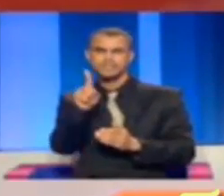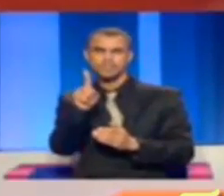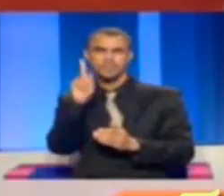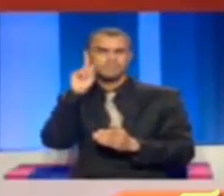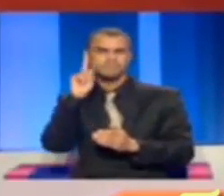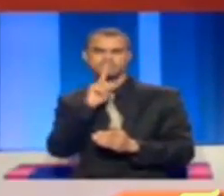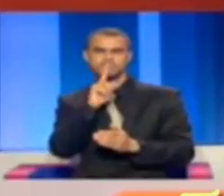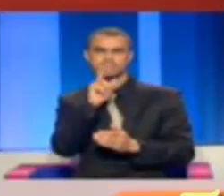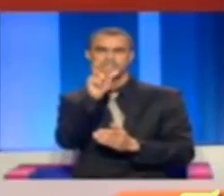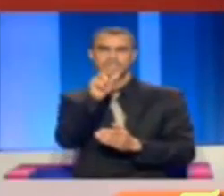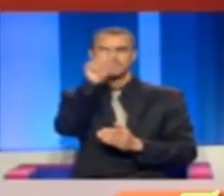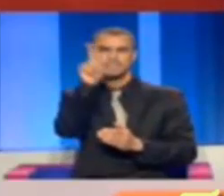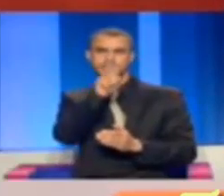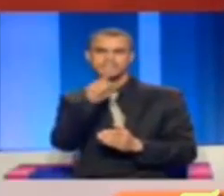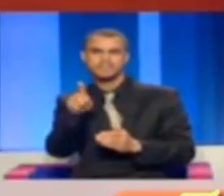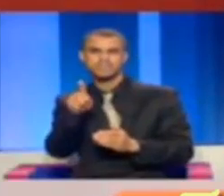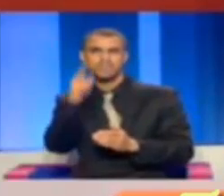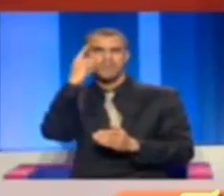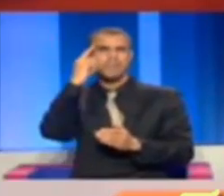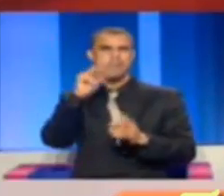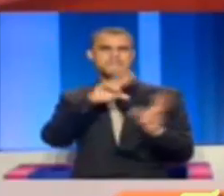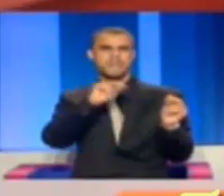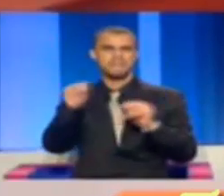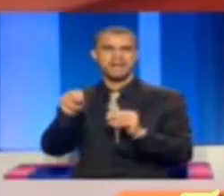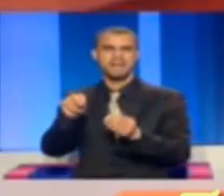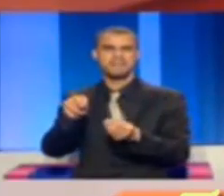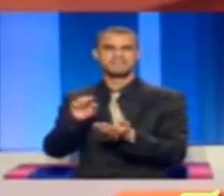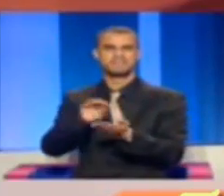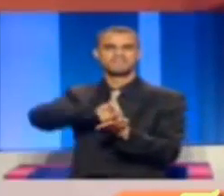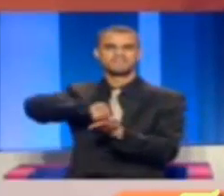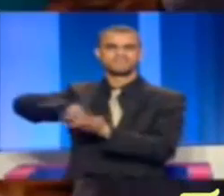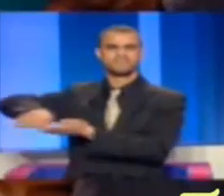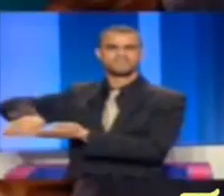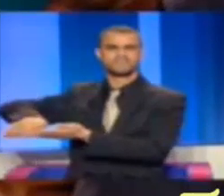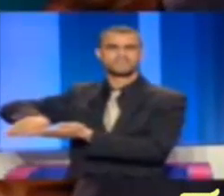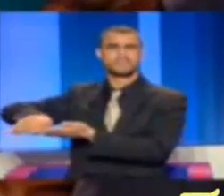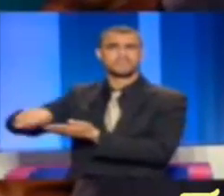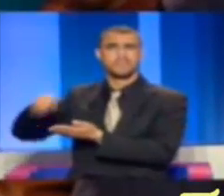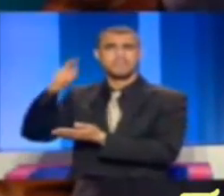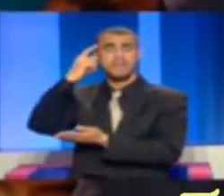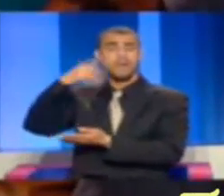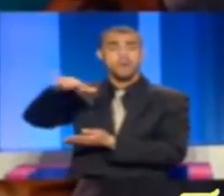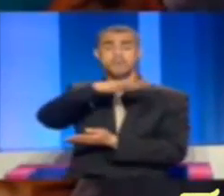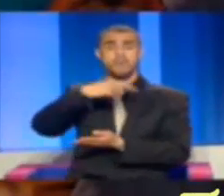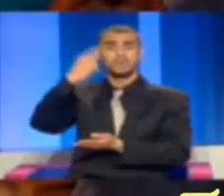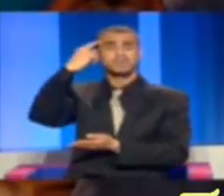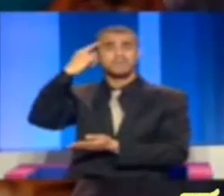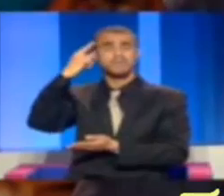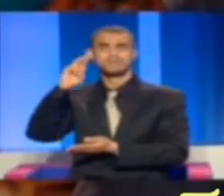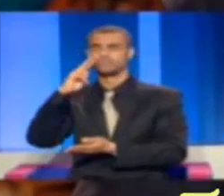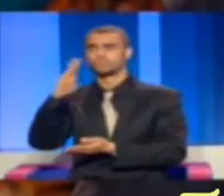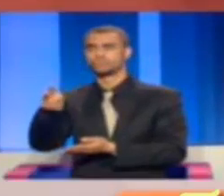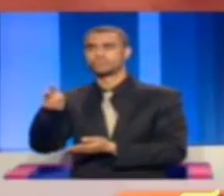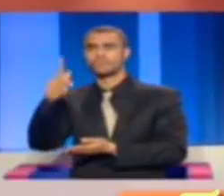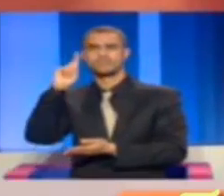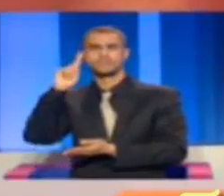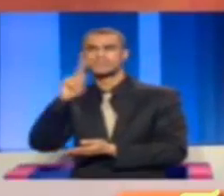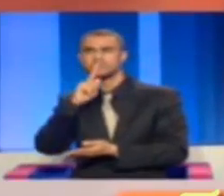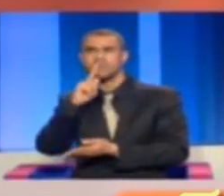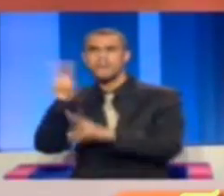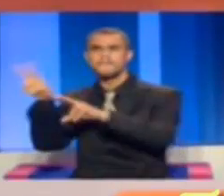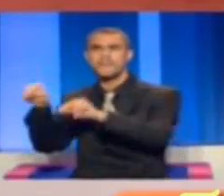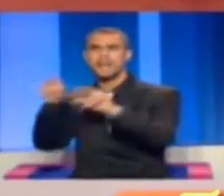متداول، هذه المساله ديال انه شخص منتهي الصلاحيه، احنا دائما كنربطوه حال من نقص القدرات العقليه، والحال ان هذه المساله